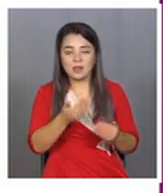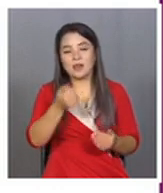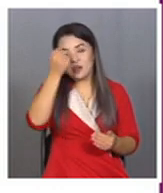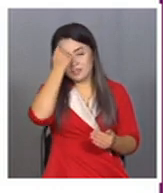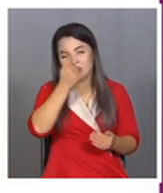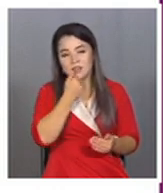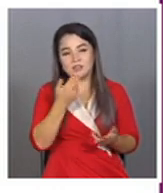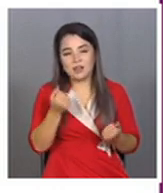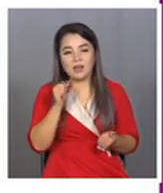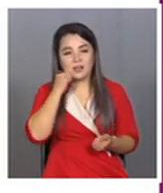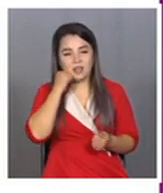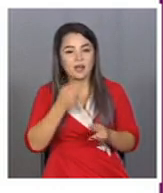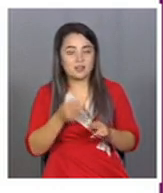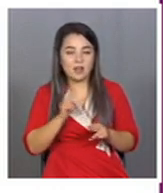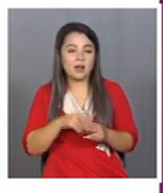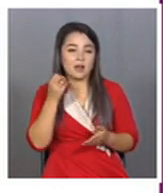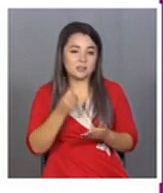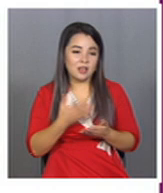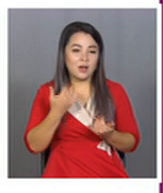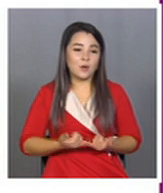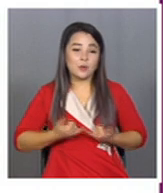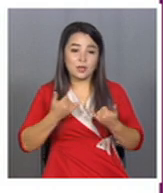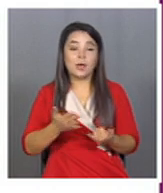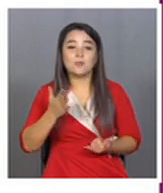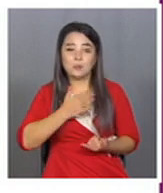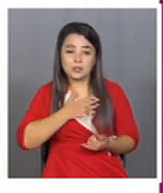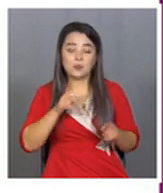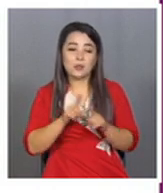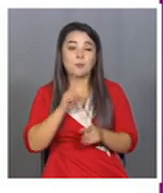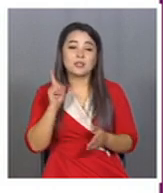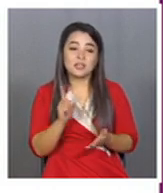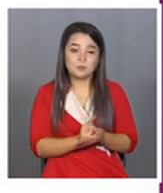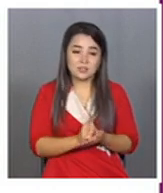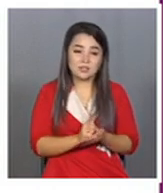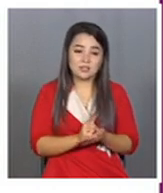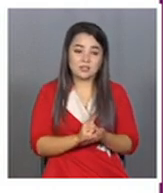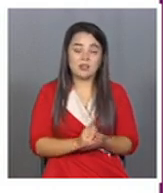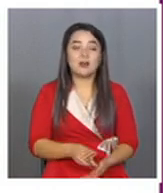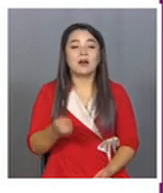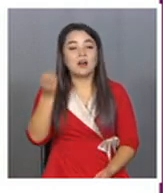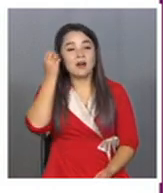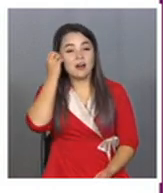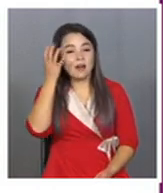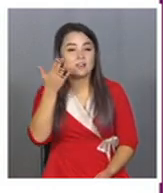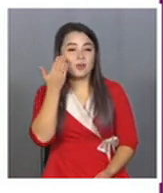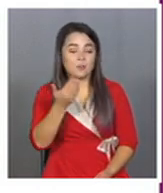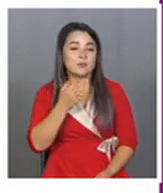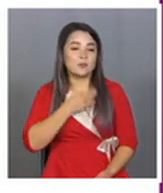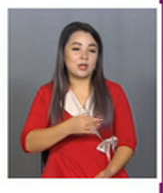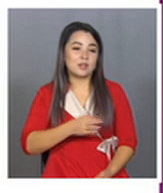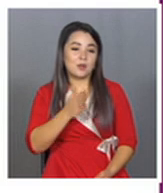әже, ал сол асыл қазынаны қастерлеу біздің міндетіміз. Ақылыңнан айналдым құлын